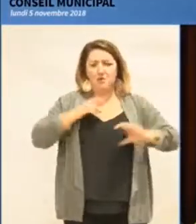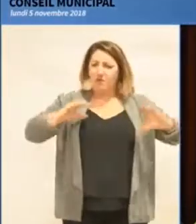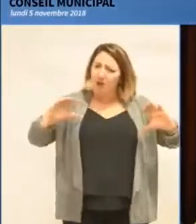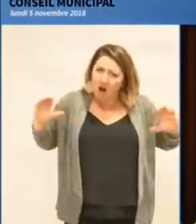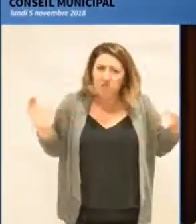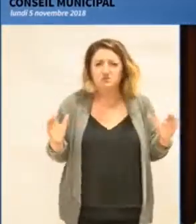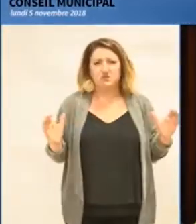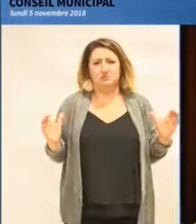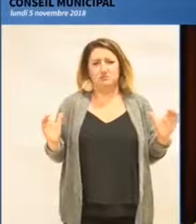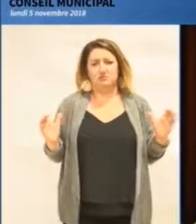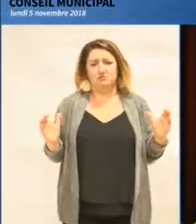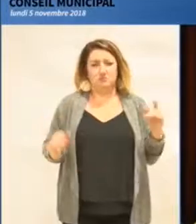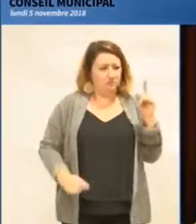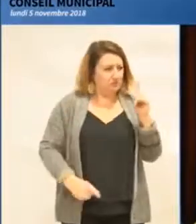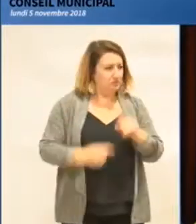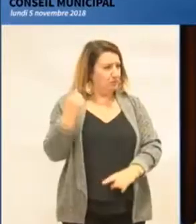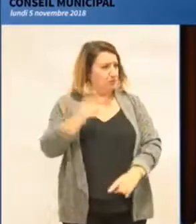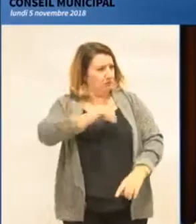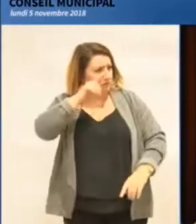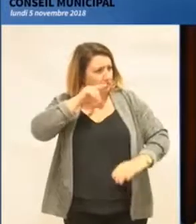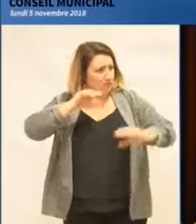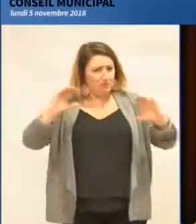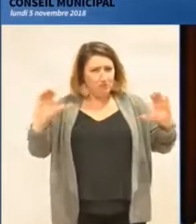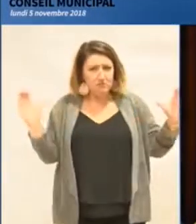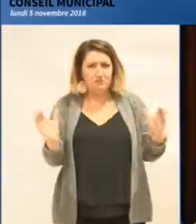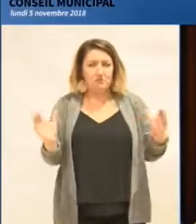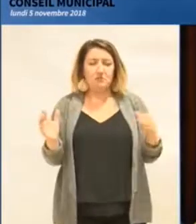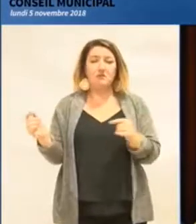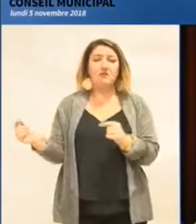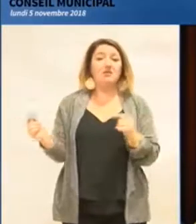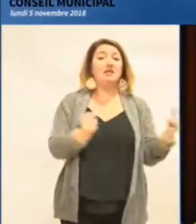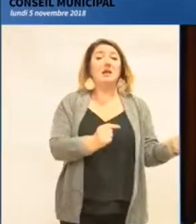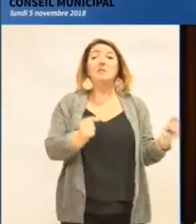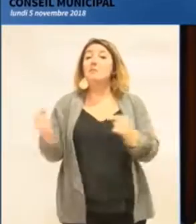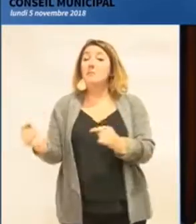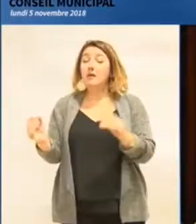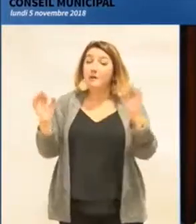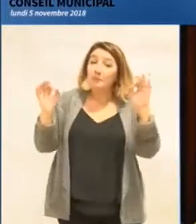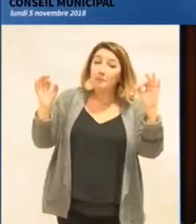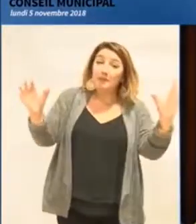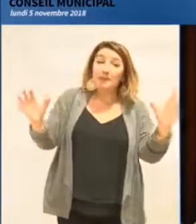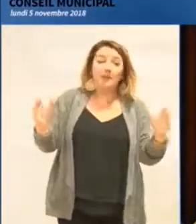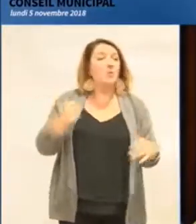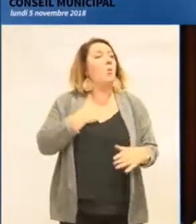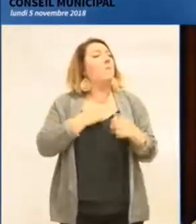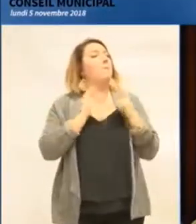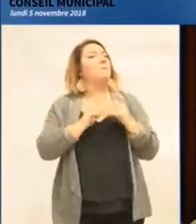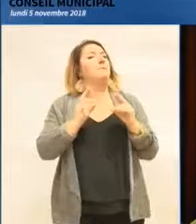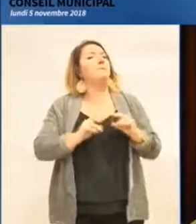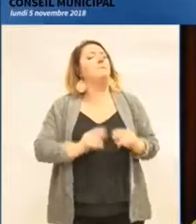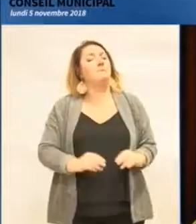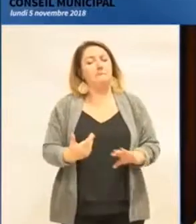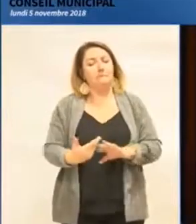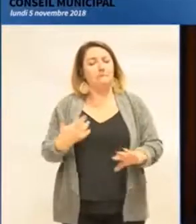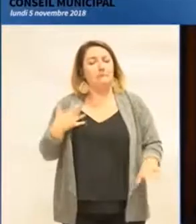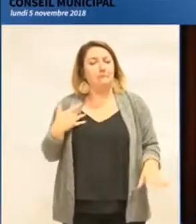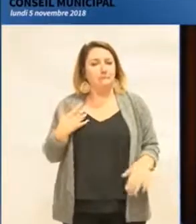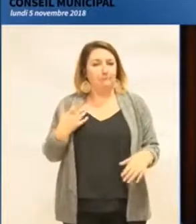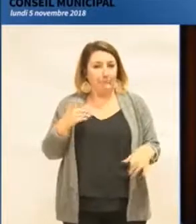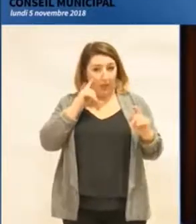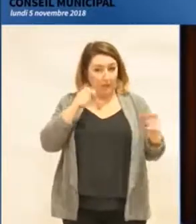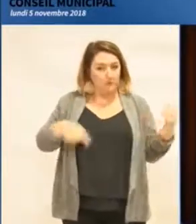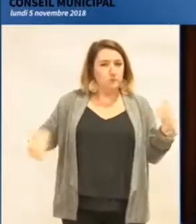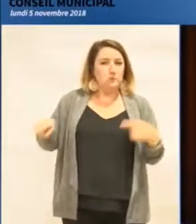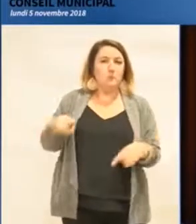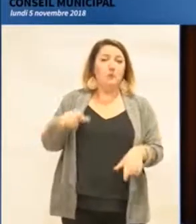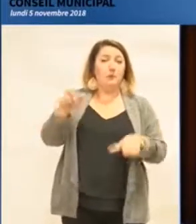nous devons créer les conditions de ce rassemblement. Ce débat ne peut pas après ce que je viens d'évoquer en termes de danger populiste, ne peut